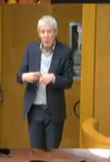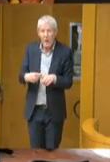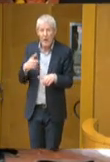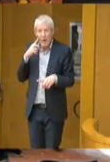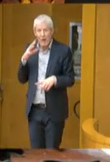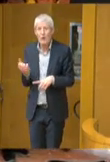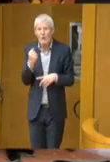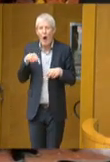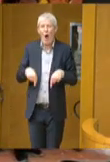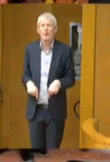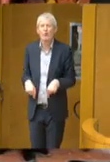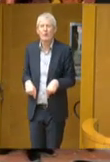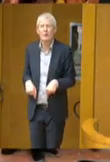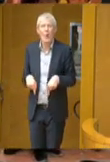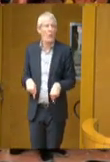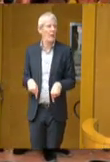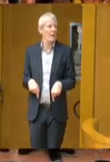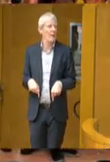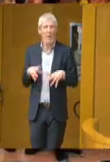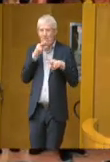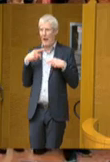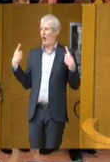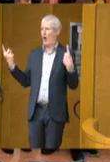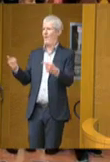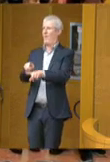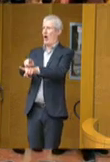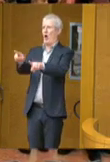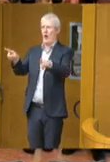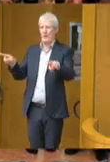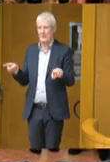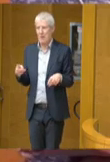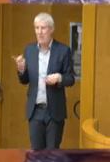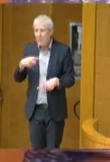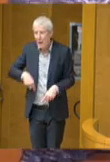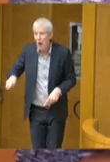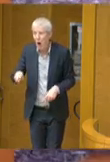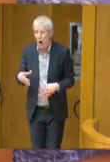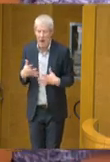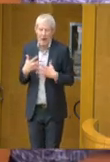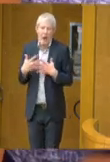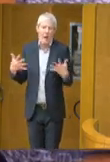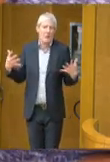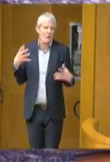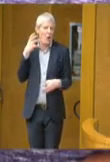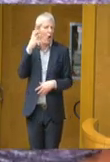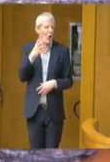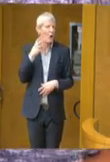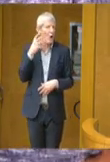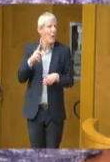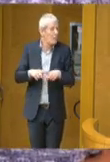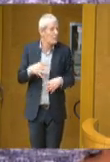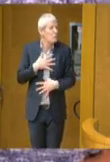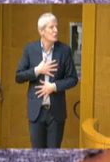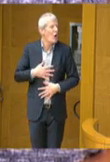di ritrovarci qui, oggi, a parlarne con tutti voi. Per noi è un grande onore, oltre che motivo di grande